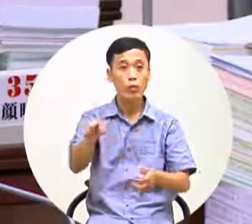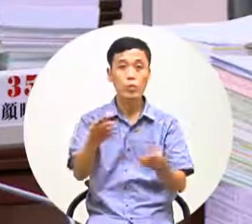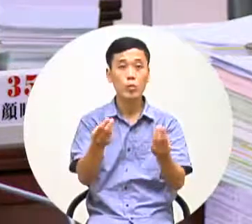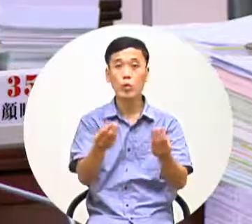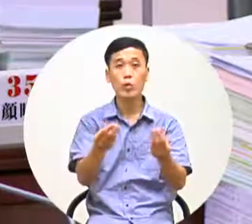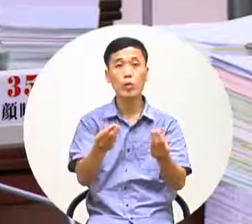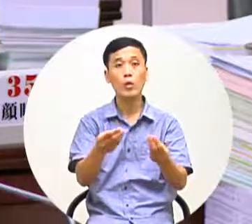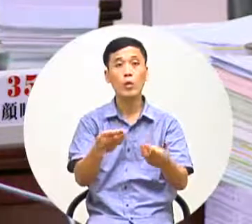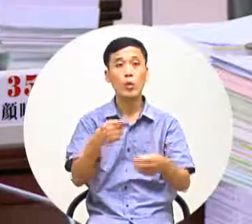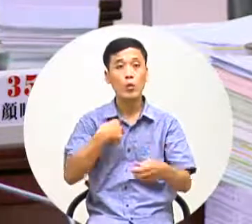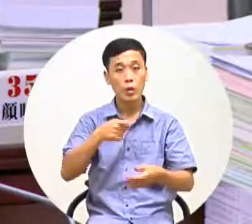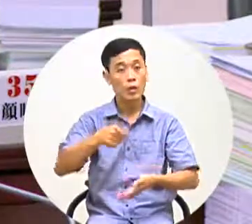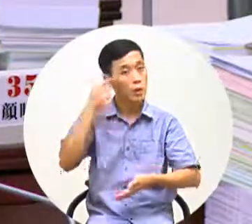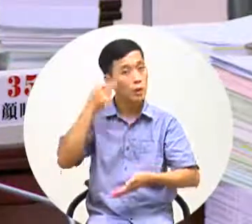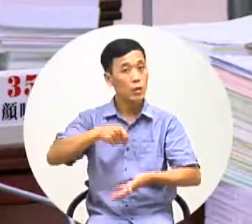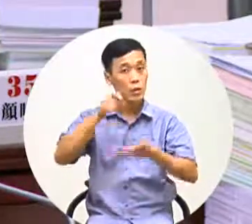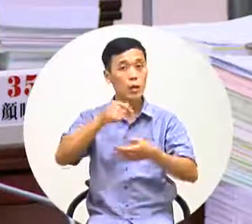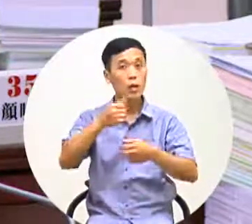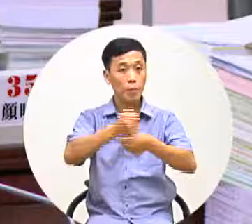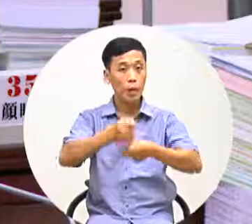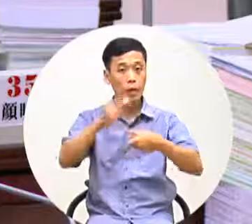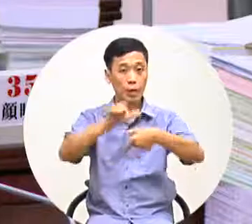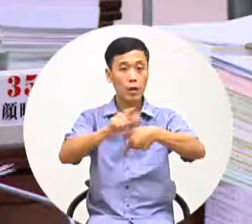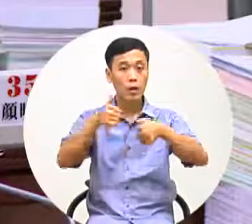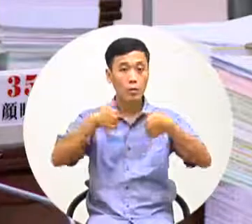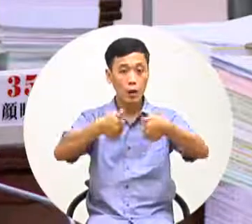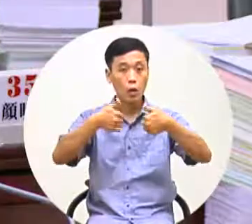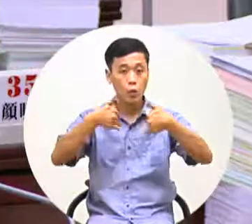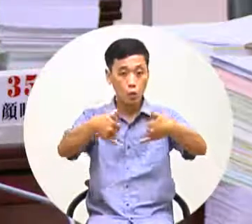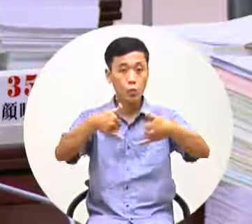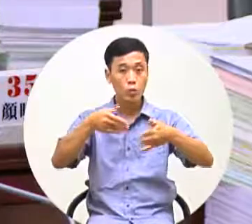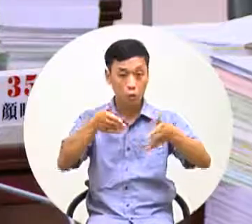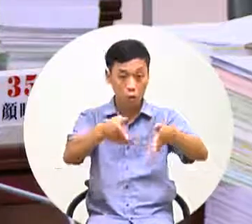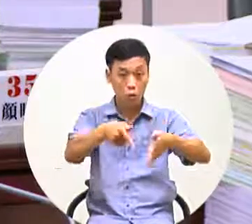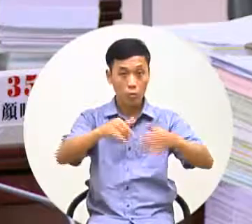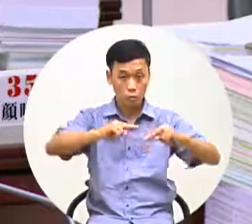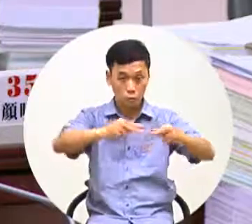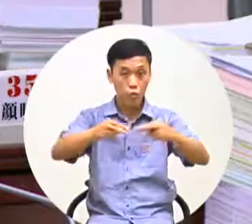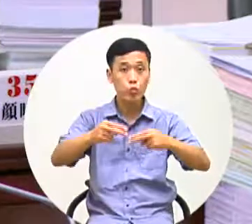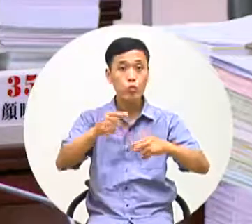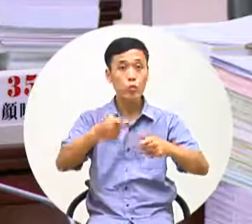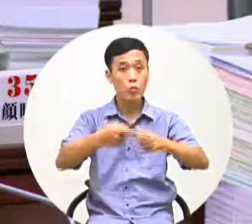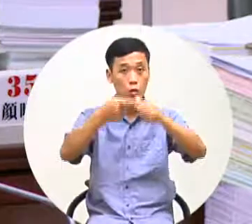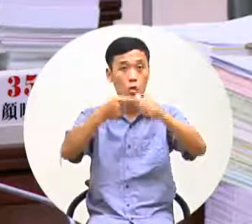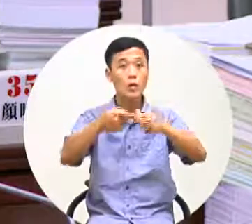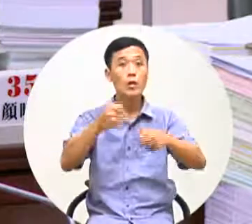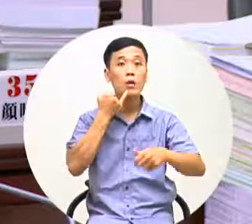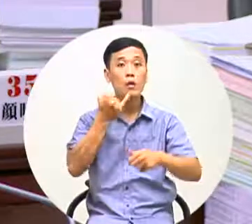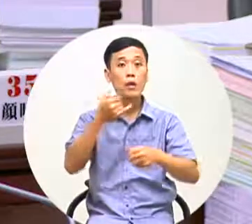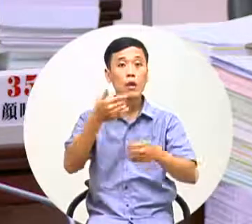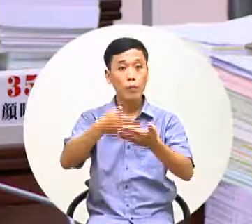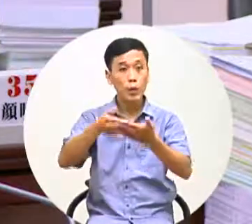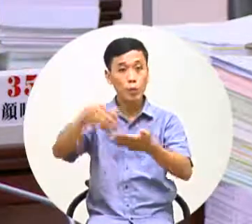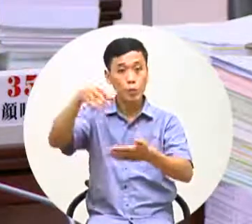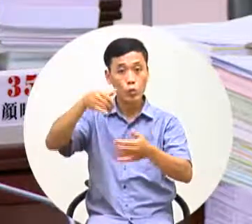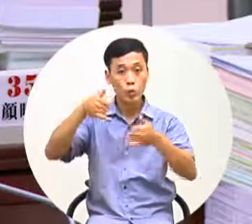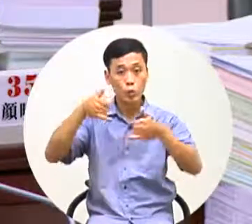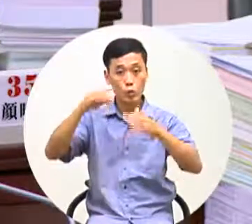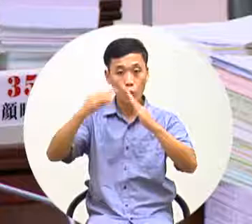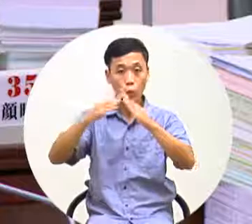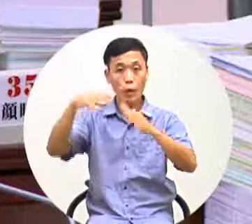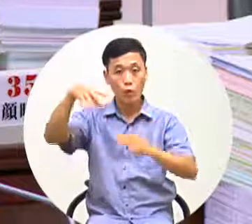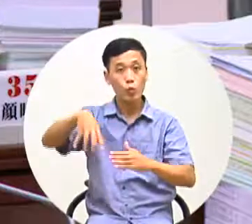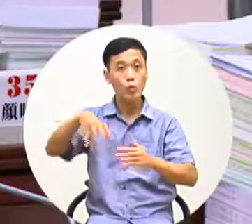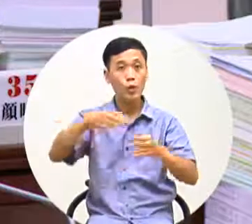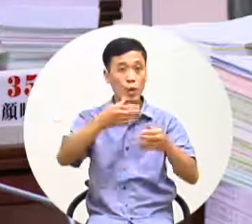也可以先行来整修，从美术馆路到美民路这一段，哦，迄特别歹行。其实我也每天在跑